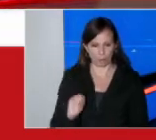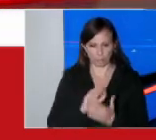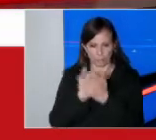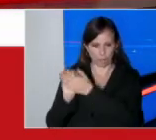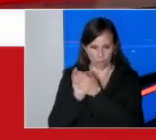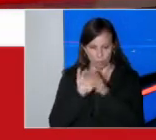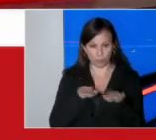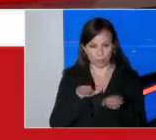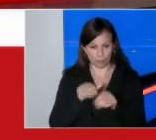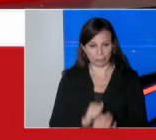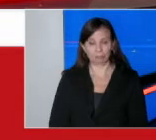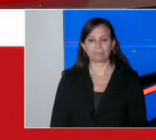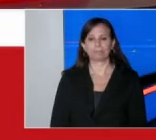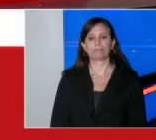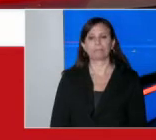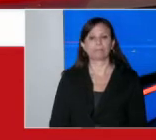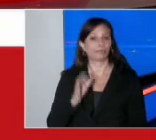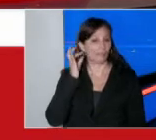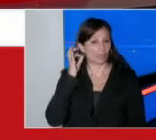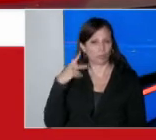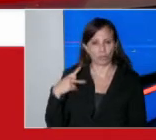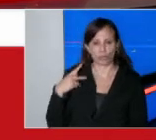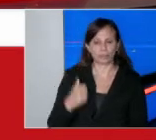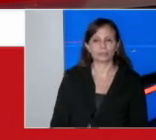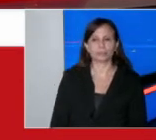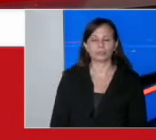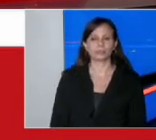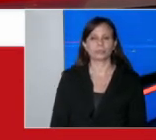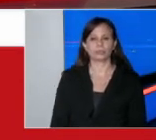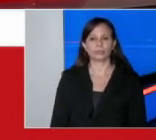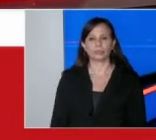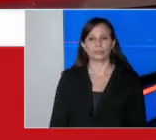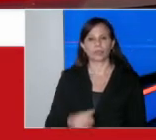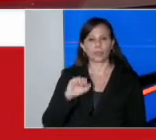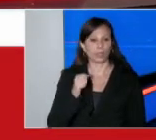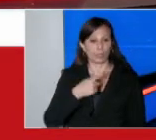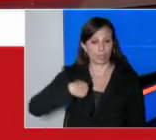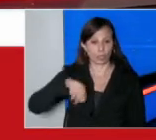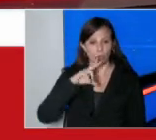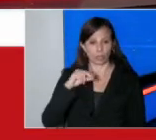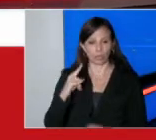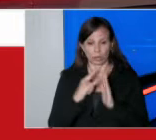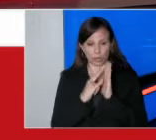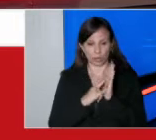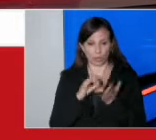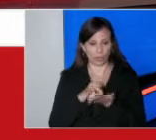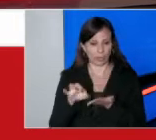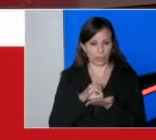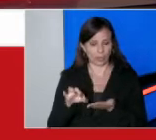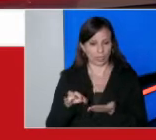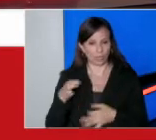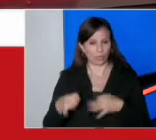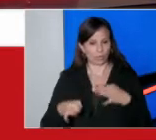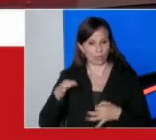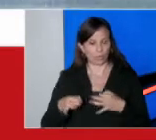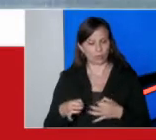שלום וברכה. טוב, גברת פולישוק, אז בעצם, אם אנחנו מדברים על תזכיר החוק של משרד המשפטים,